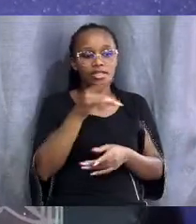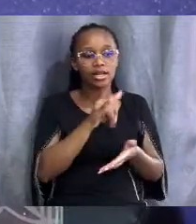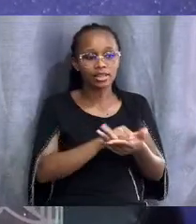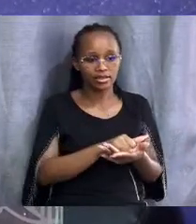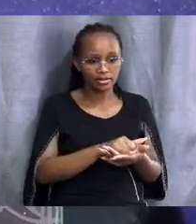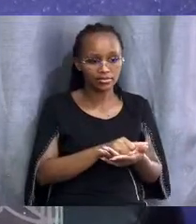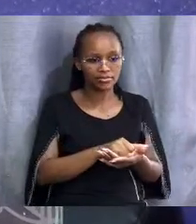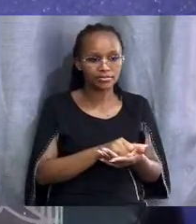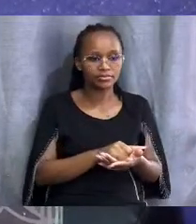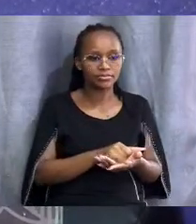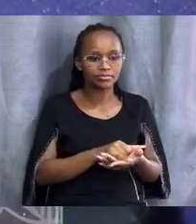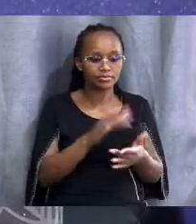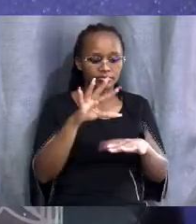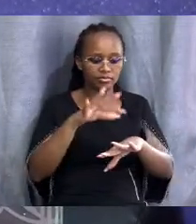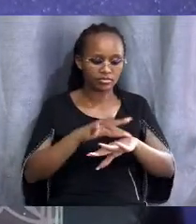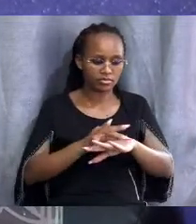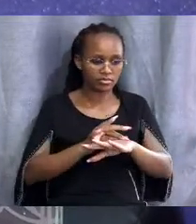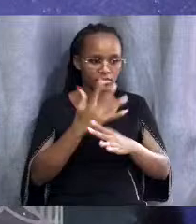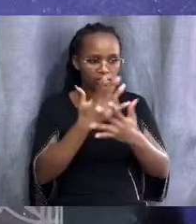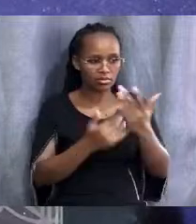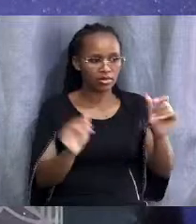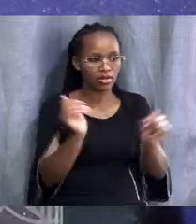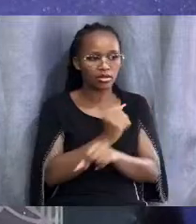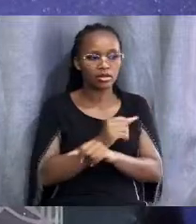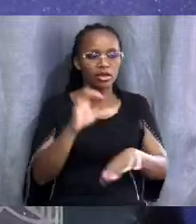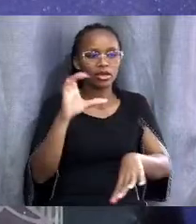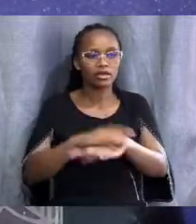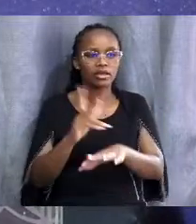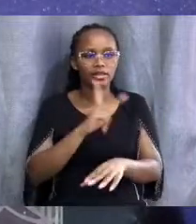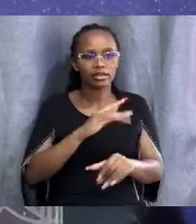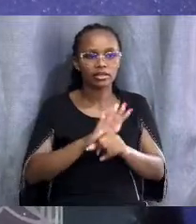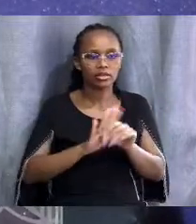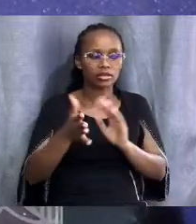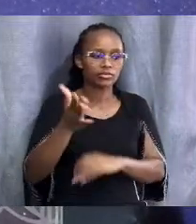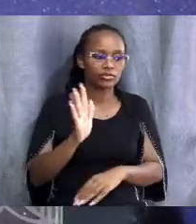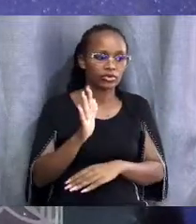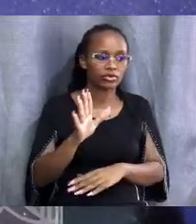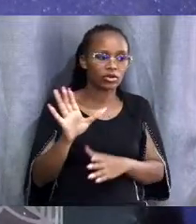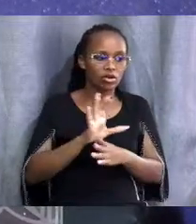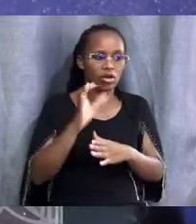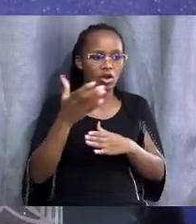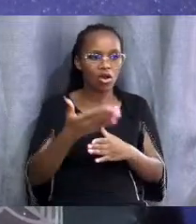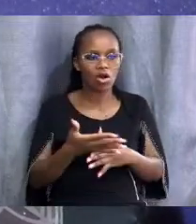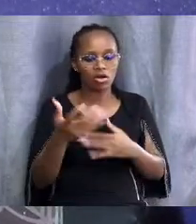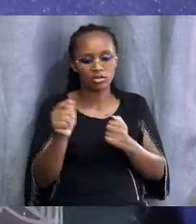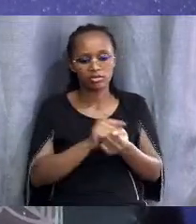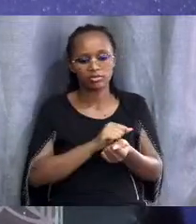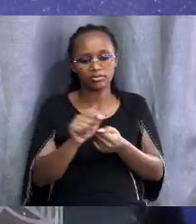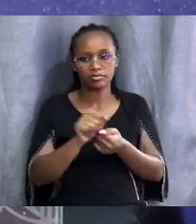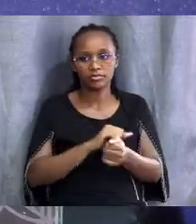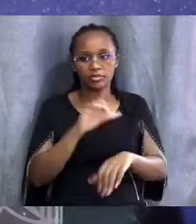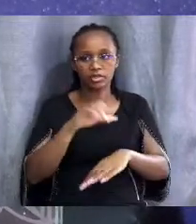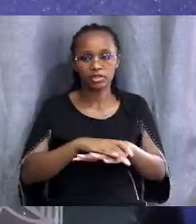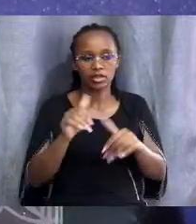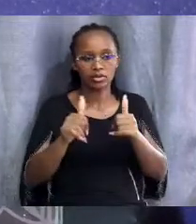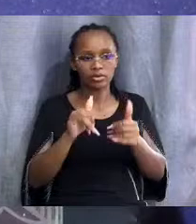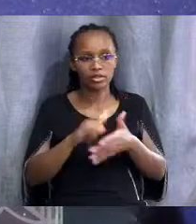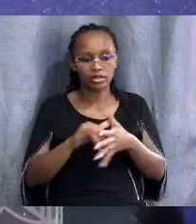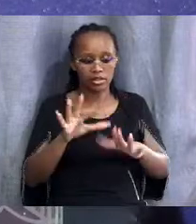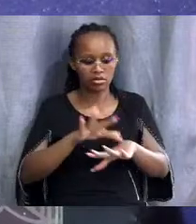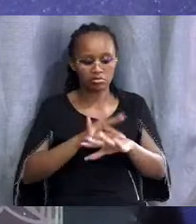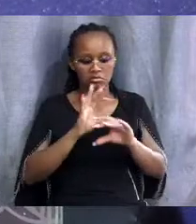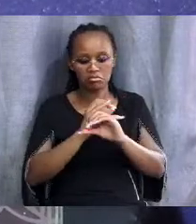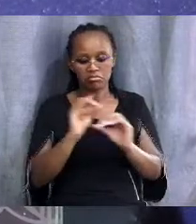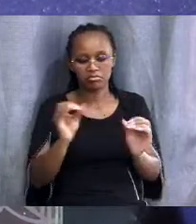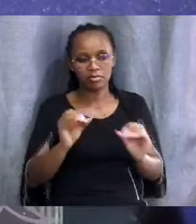atire. Nyama na dhakame tigihota kugaya utha maki wa gai. Kana kufudha kuhote kugaya uria utari wa